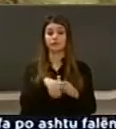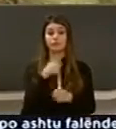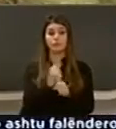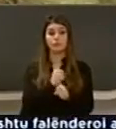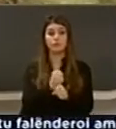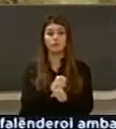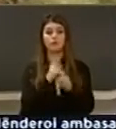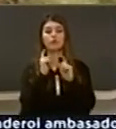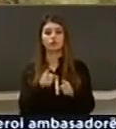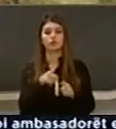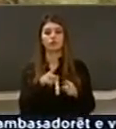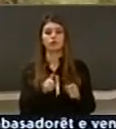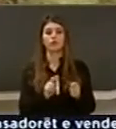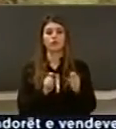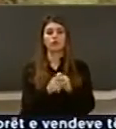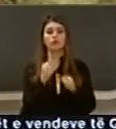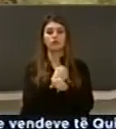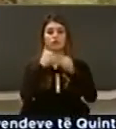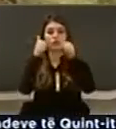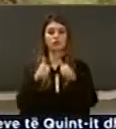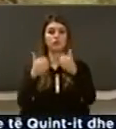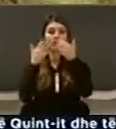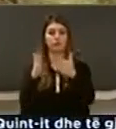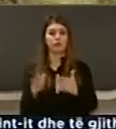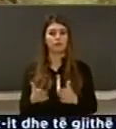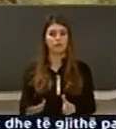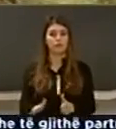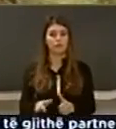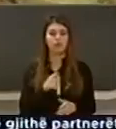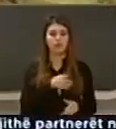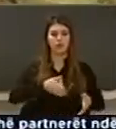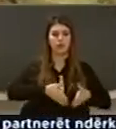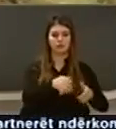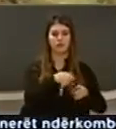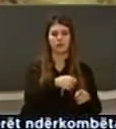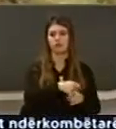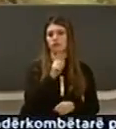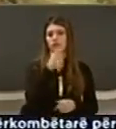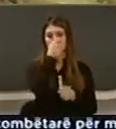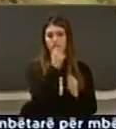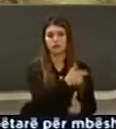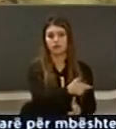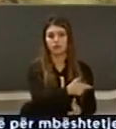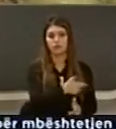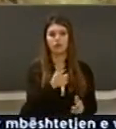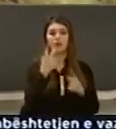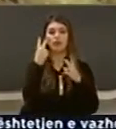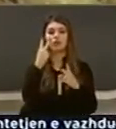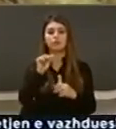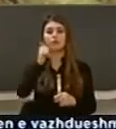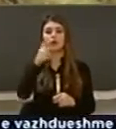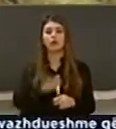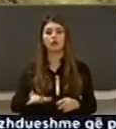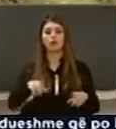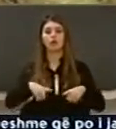në krijimin e kushteve për hapjen e vendeve të punës e jo në asfalt e beton, përdesa pjesa më e madhe e popullsisë lufton